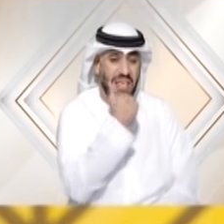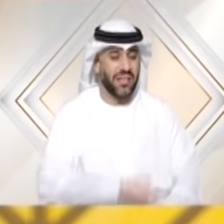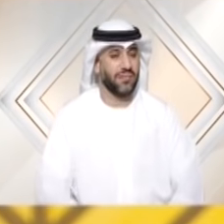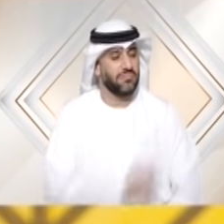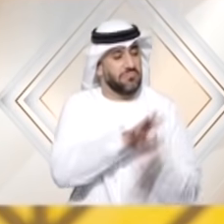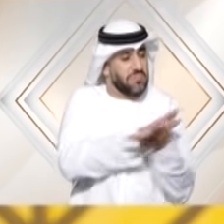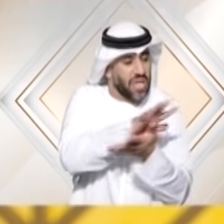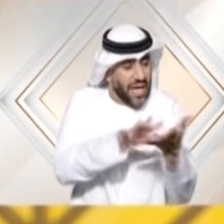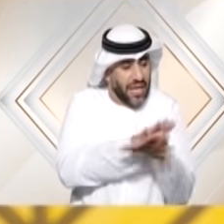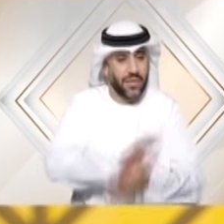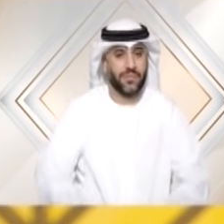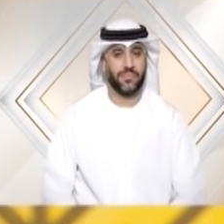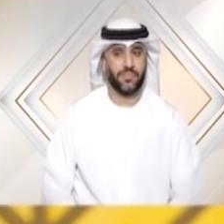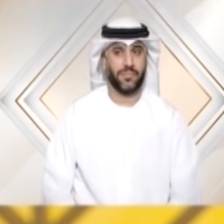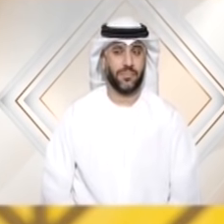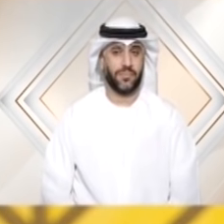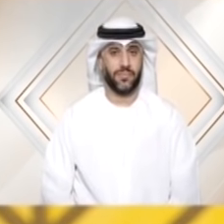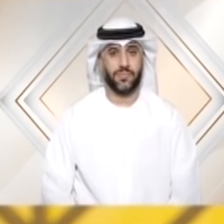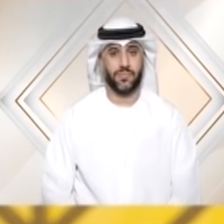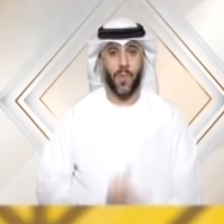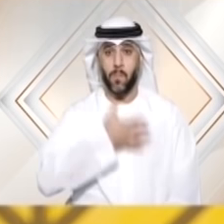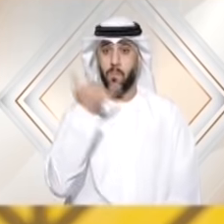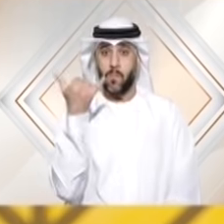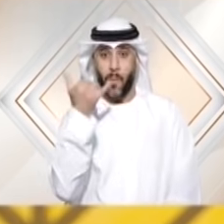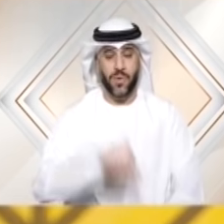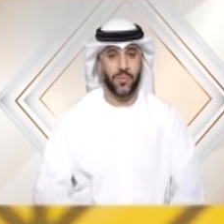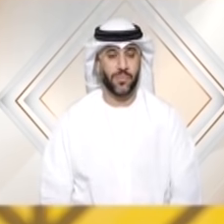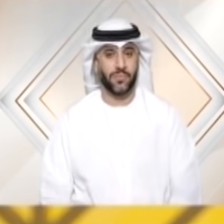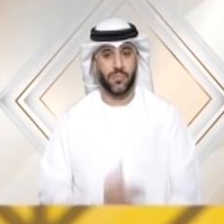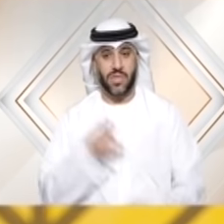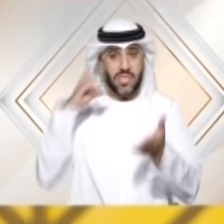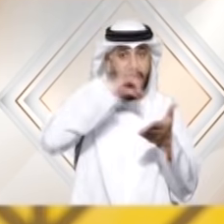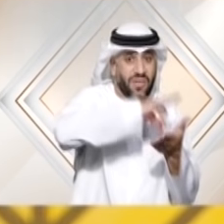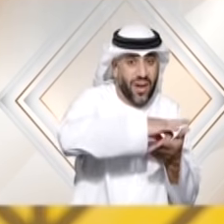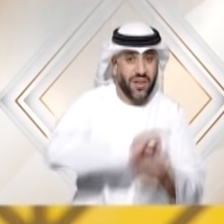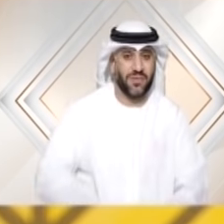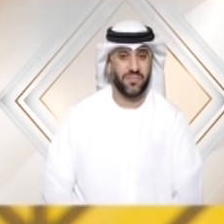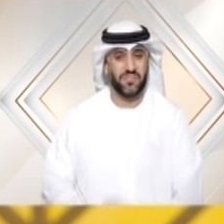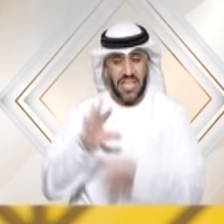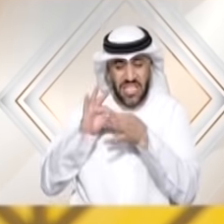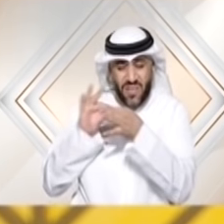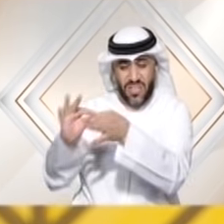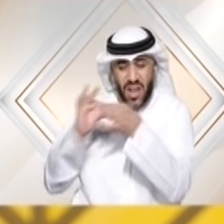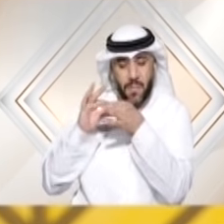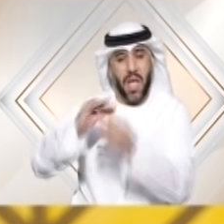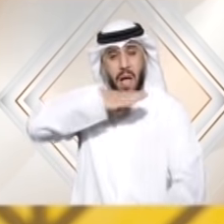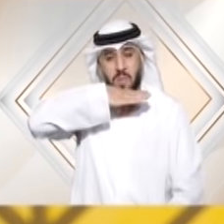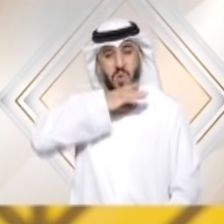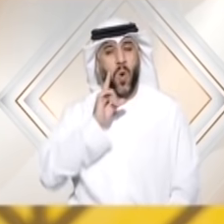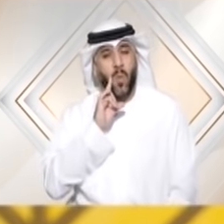يعني كل شاب تعرف كيف يفكروا هم. المهم أنا بعد فترة تصالحت. أنا حاولت أضبط الوضع مع أهلي.